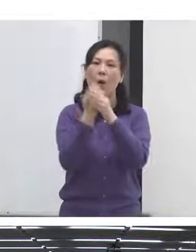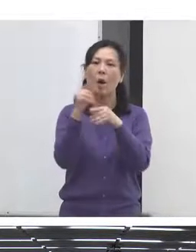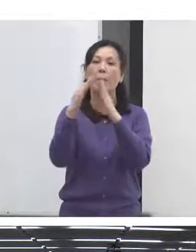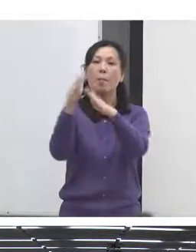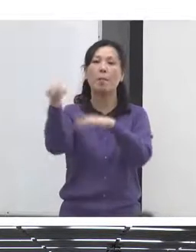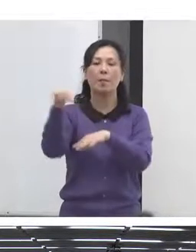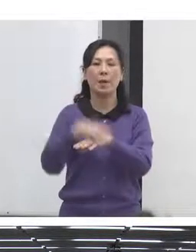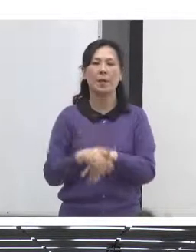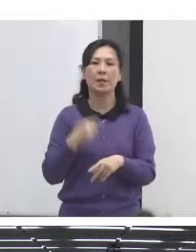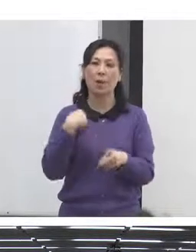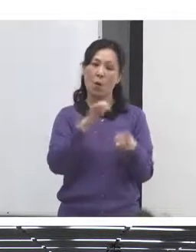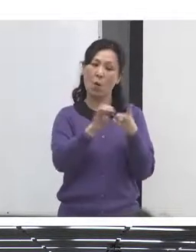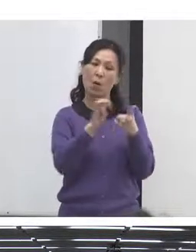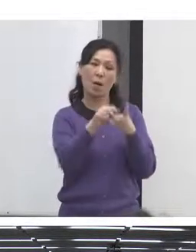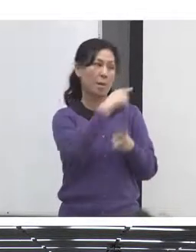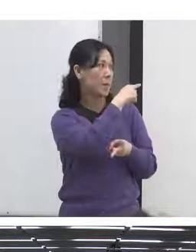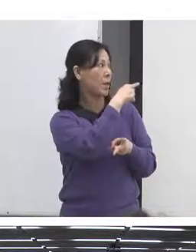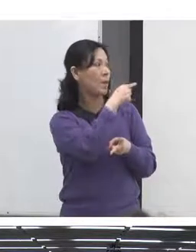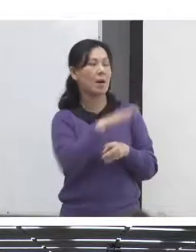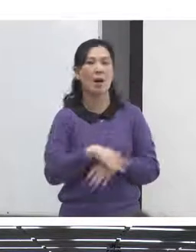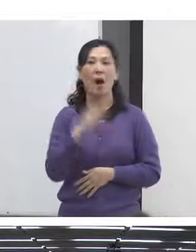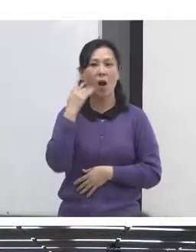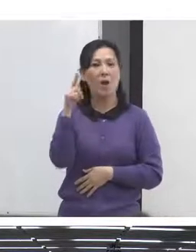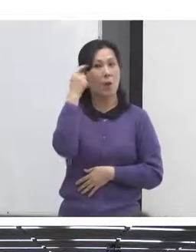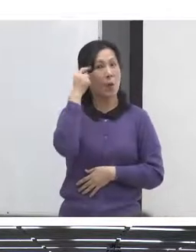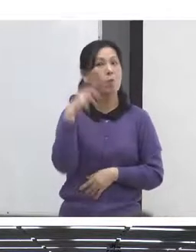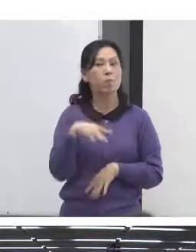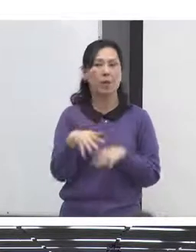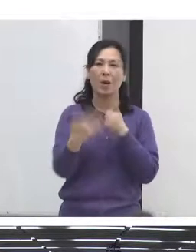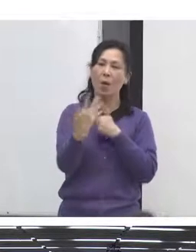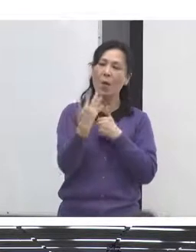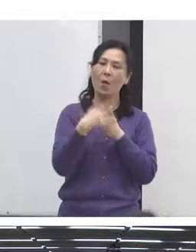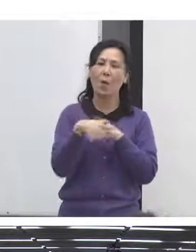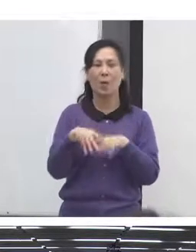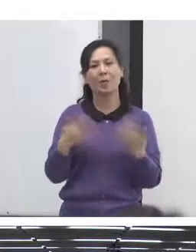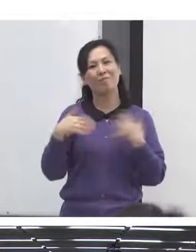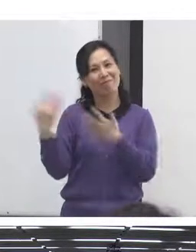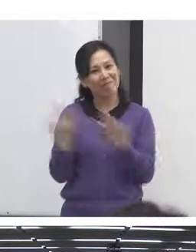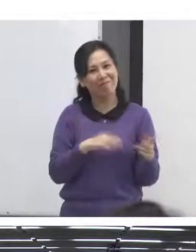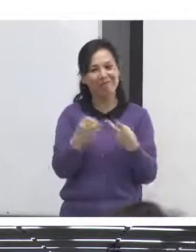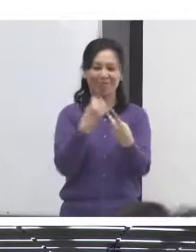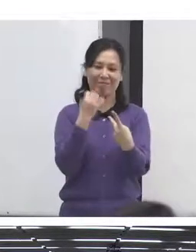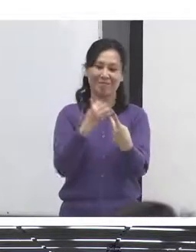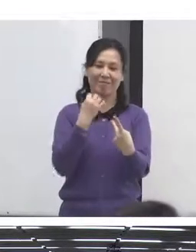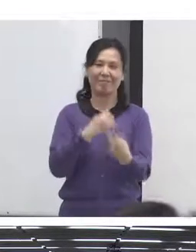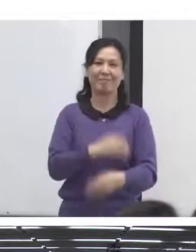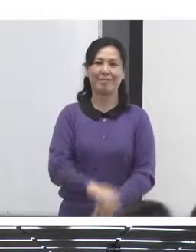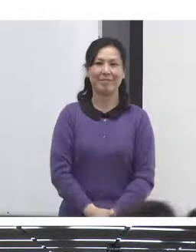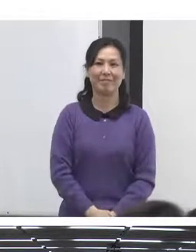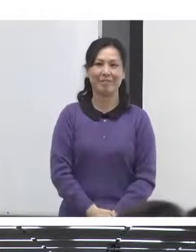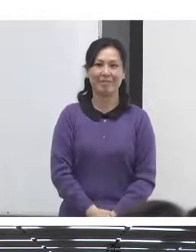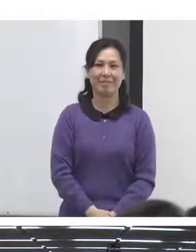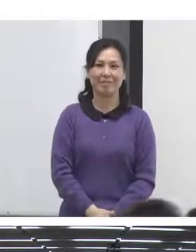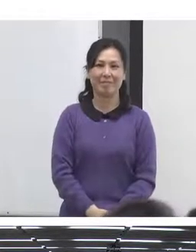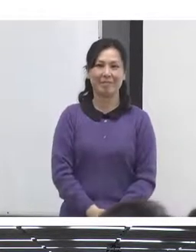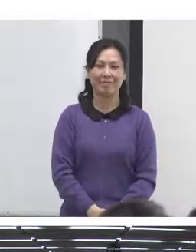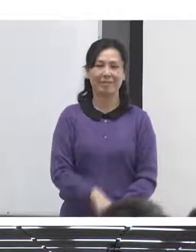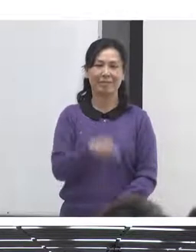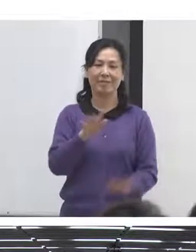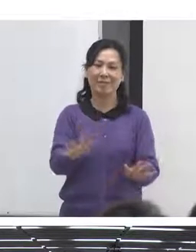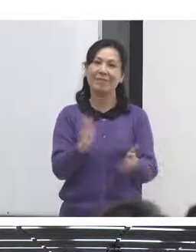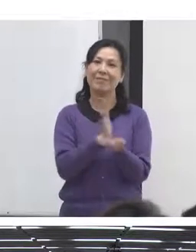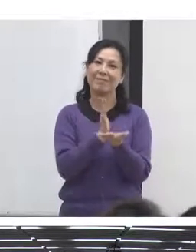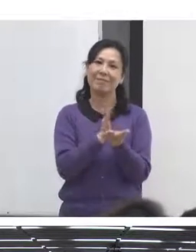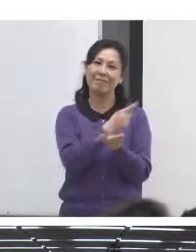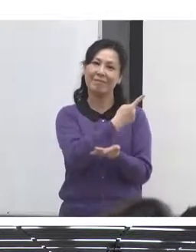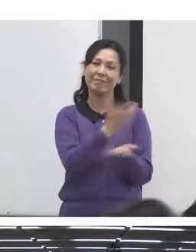话或是关于这议题有更多想要讨论的话，都欢迎随时可以写信来给我。好，那这是我们今天演讲的议